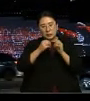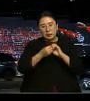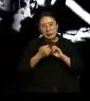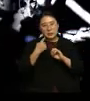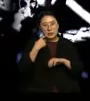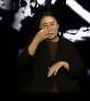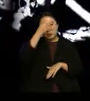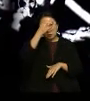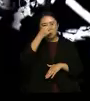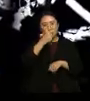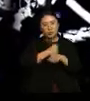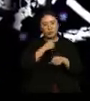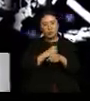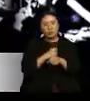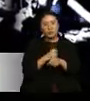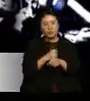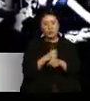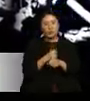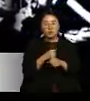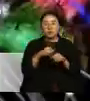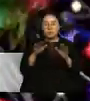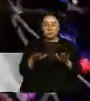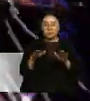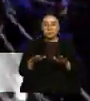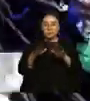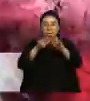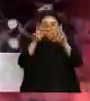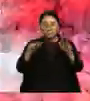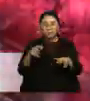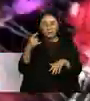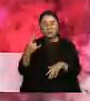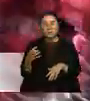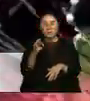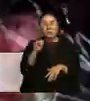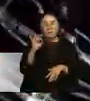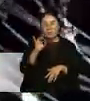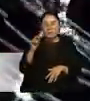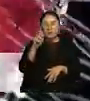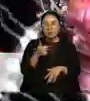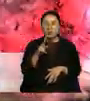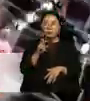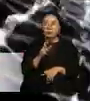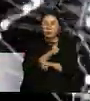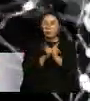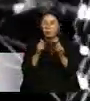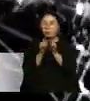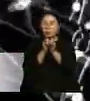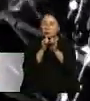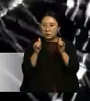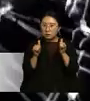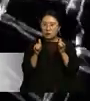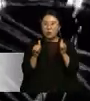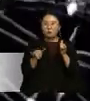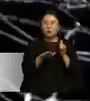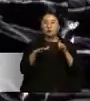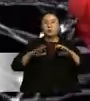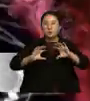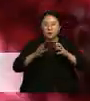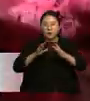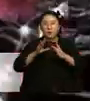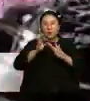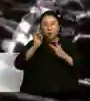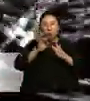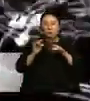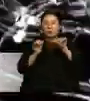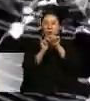분야입니다. 연천 제인 폭포에서 펼쳐진 이번 전시엔 이인암, 김창겸, 장승효, 김용민 등 우리나라에서